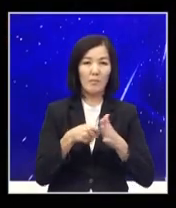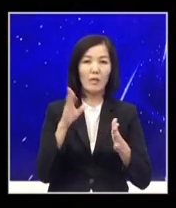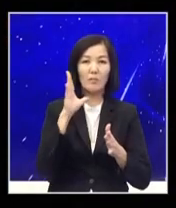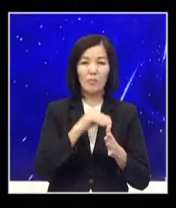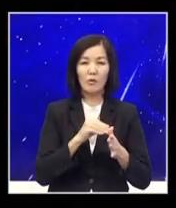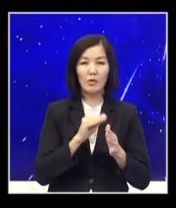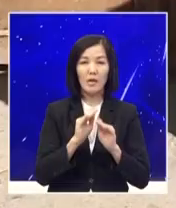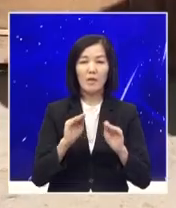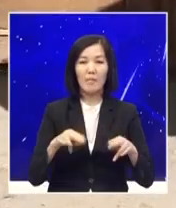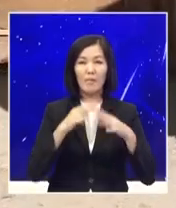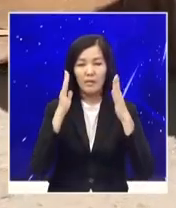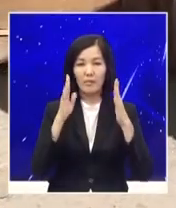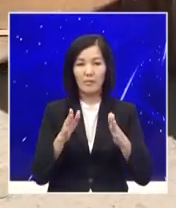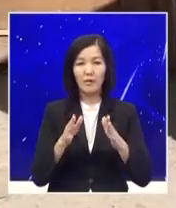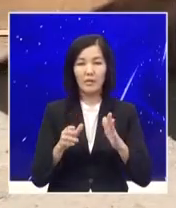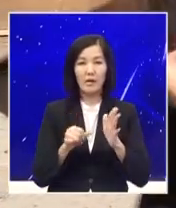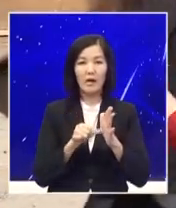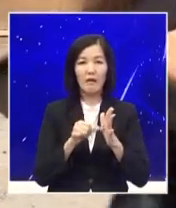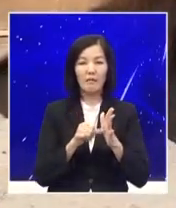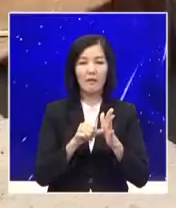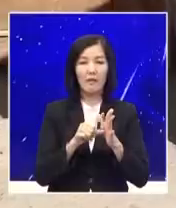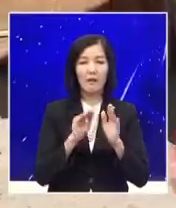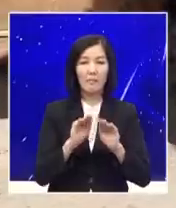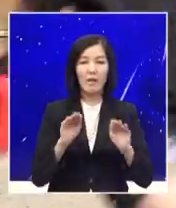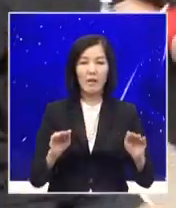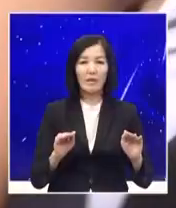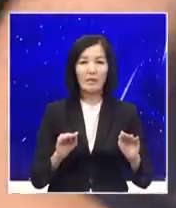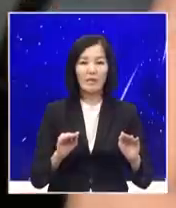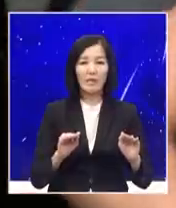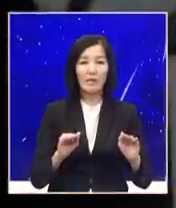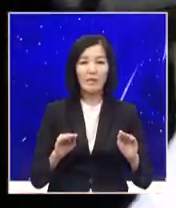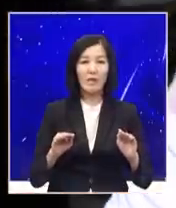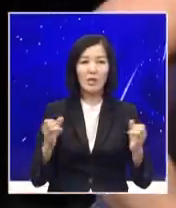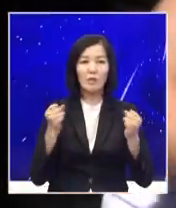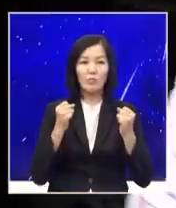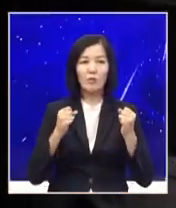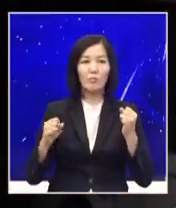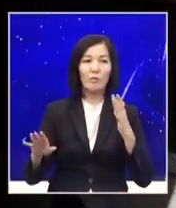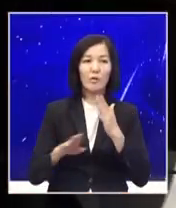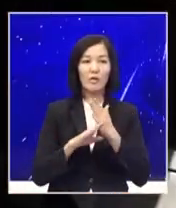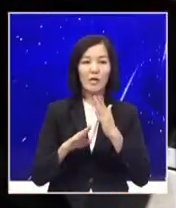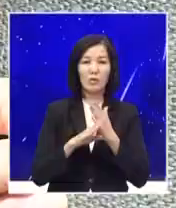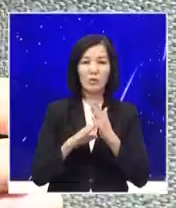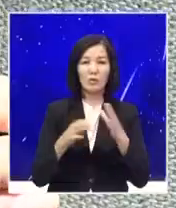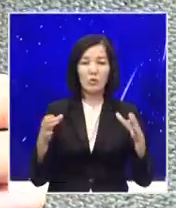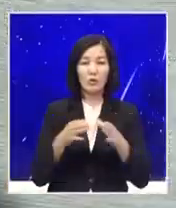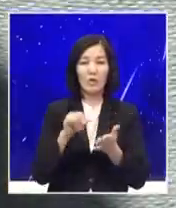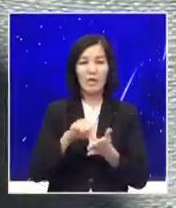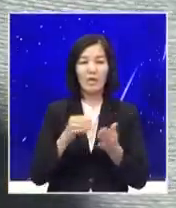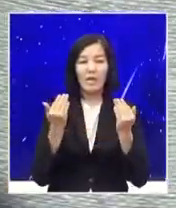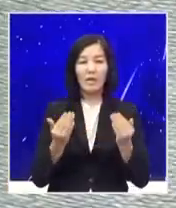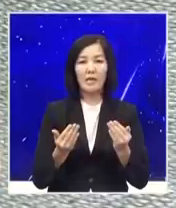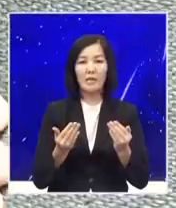бала тәрбиесіне баса көңіл бөледі. Алты перзентінің үшеуі шығыс жекпе-жегімен айналысады. Каратэ үйірмесіне барады. Енді